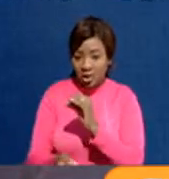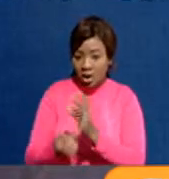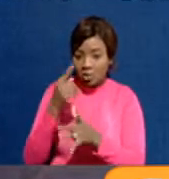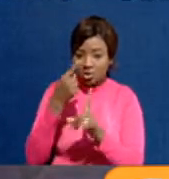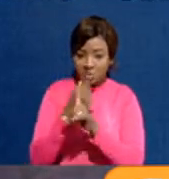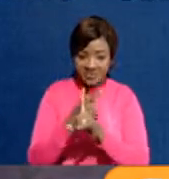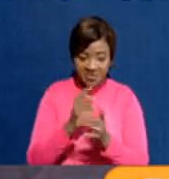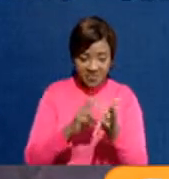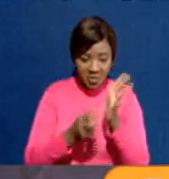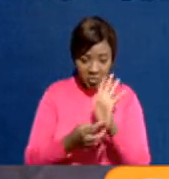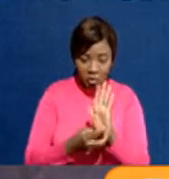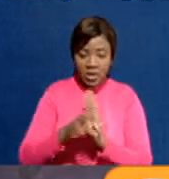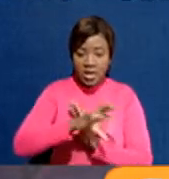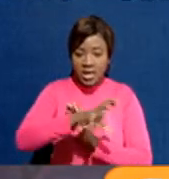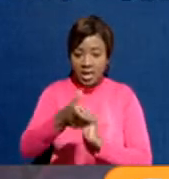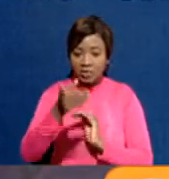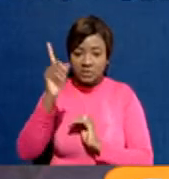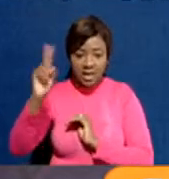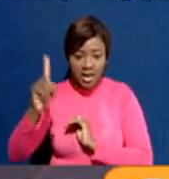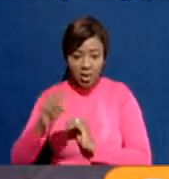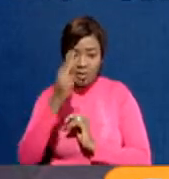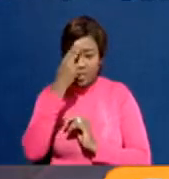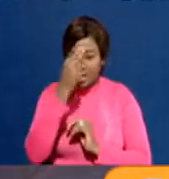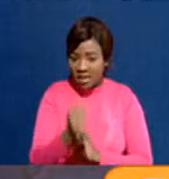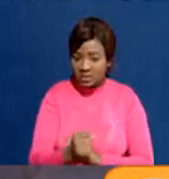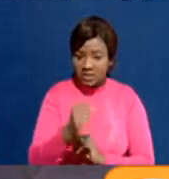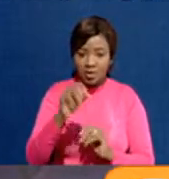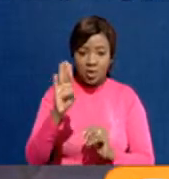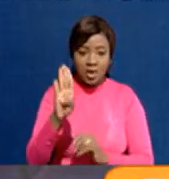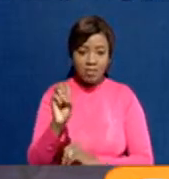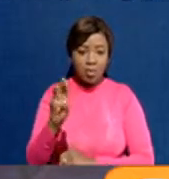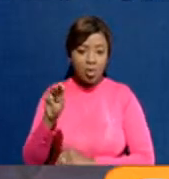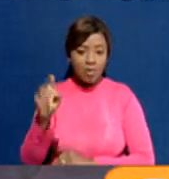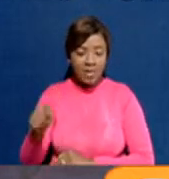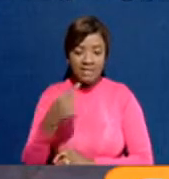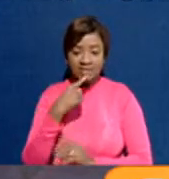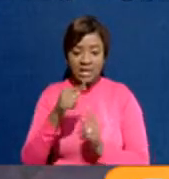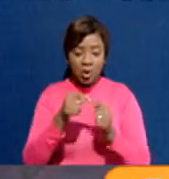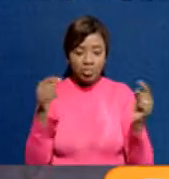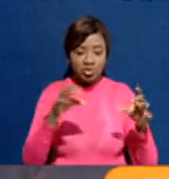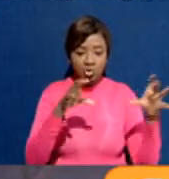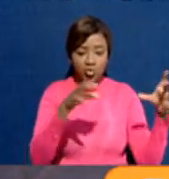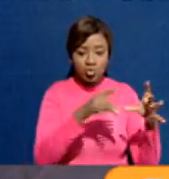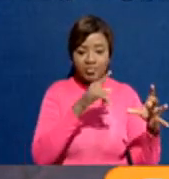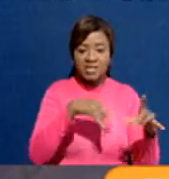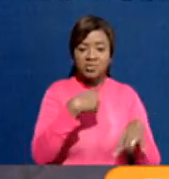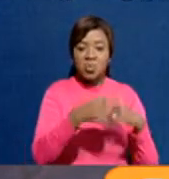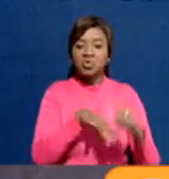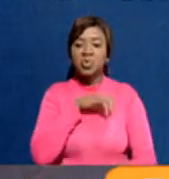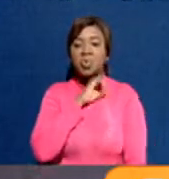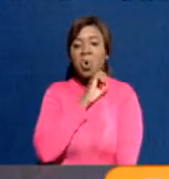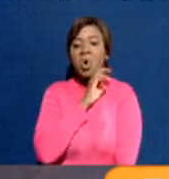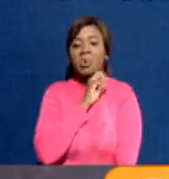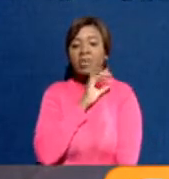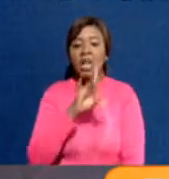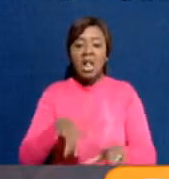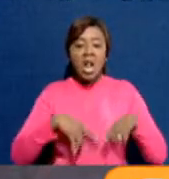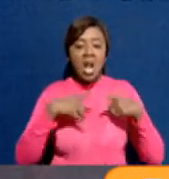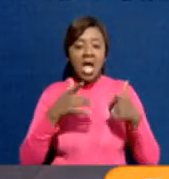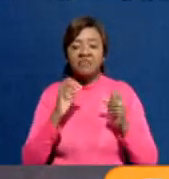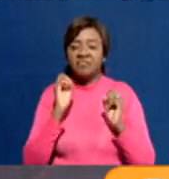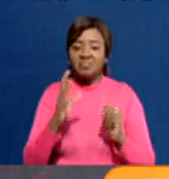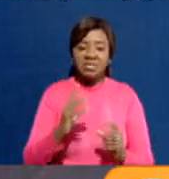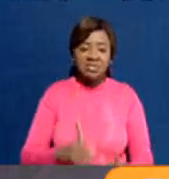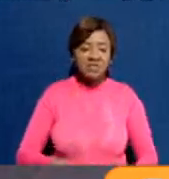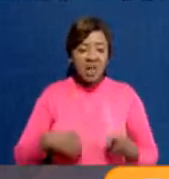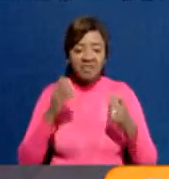kadhaa katika kaunti za Nairobi, Kajiado na Bomet, ameusuta upinzani kwa kuendelea kulalamika kuhusu gharama ya maisha ambayo